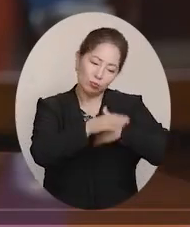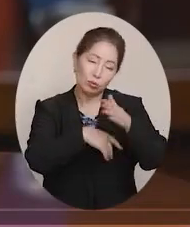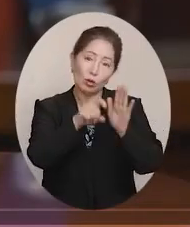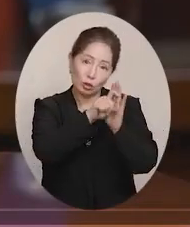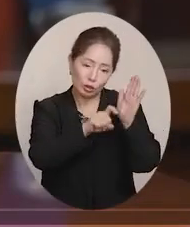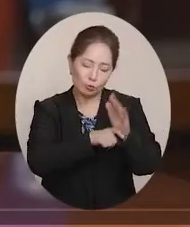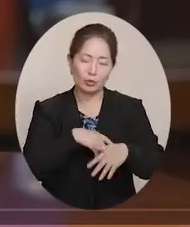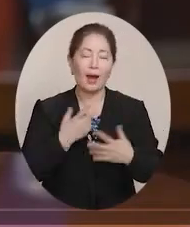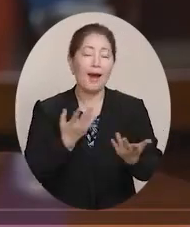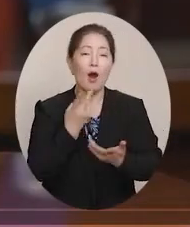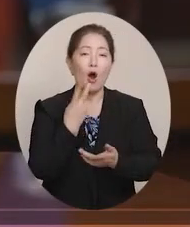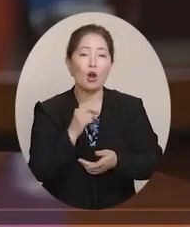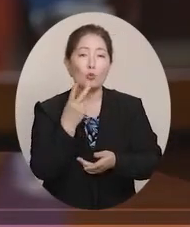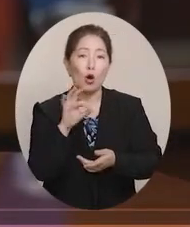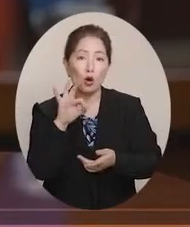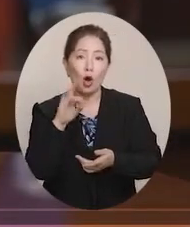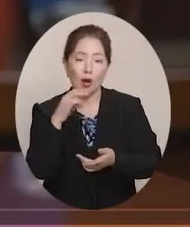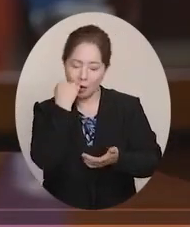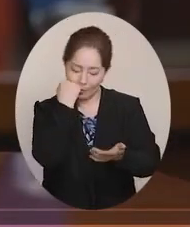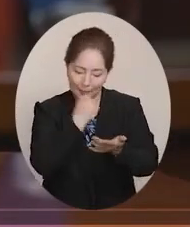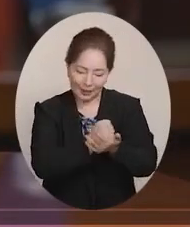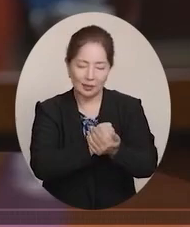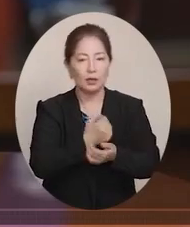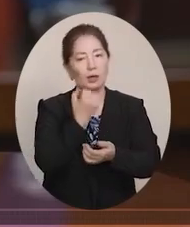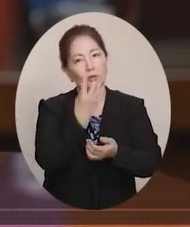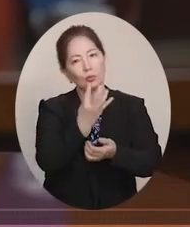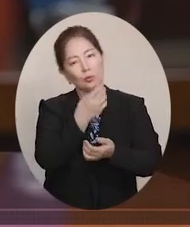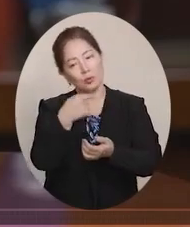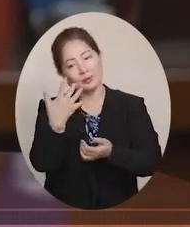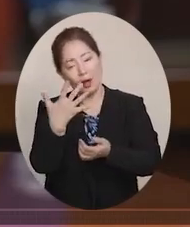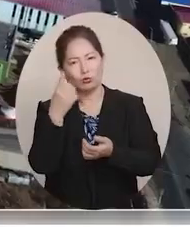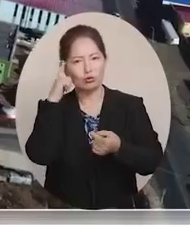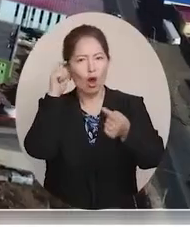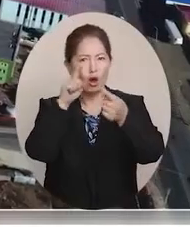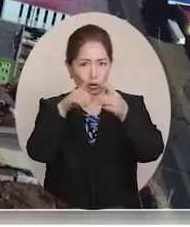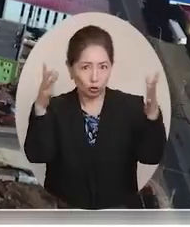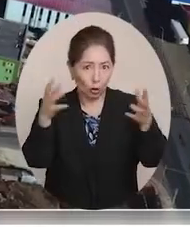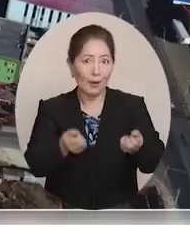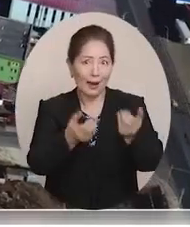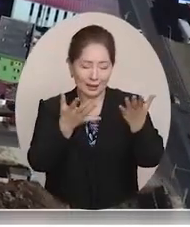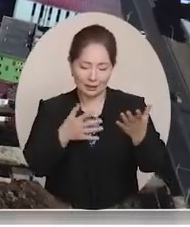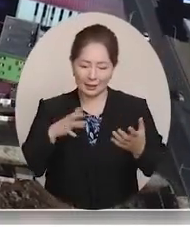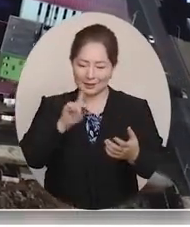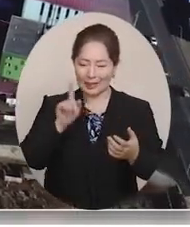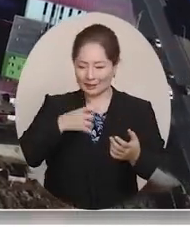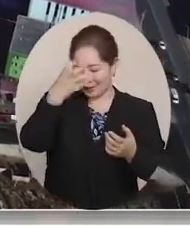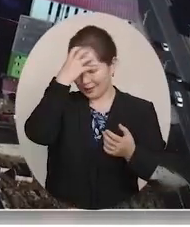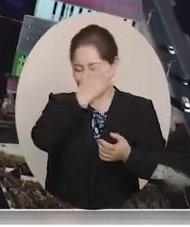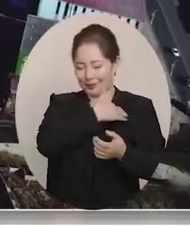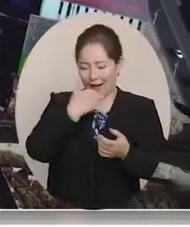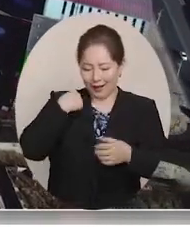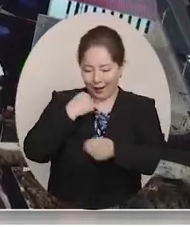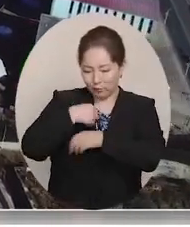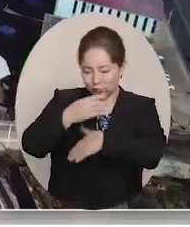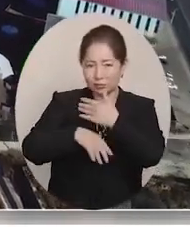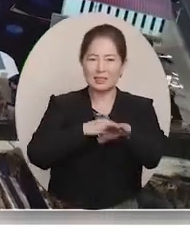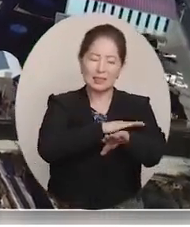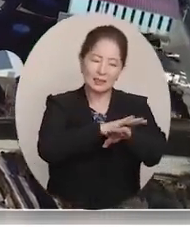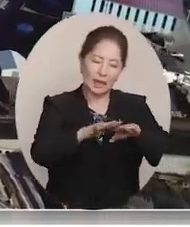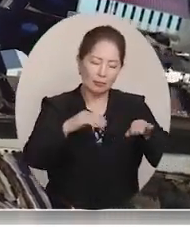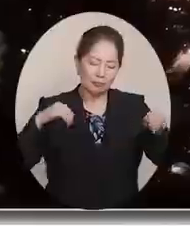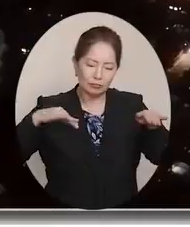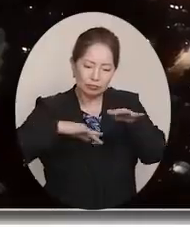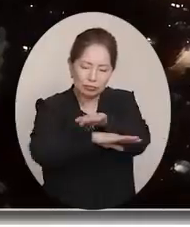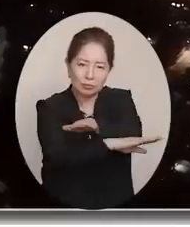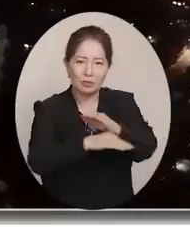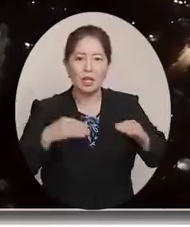онд батлахдаа бид тхэн 4-5 томоохон зөрөлтийг тусгасан. Уг одоо цаг даргын үйл ажиллагааны хөтөлбөрт замын шүлжээг